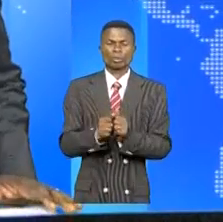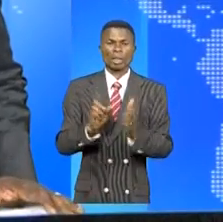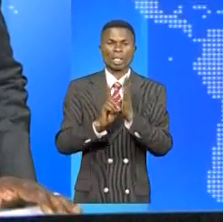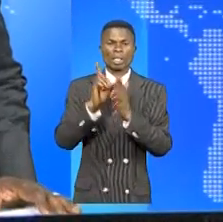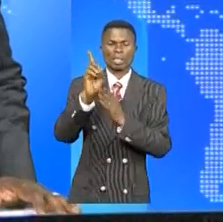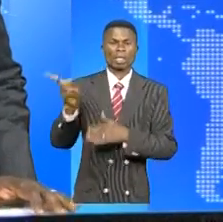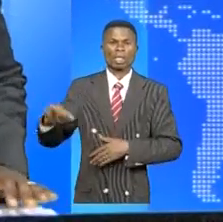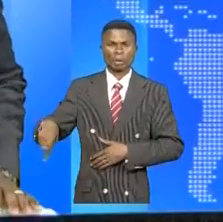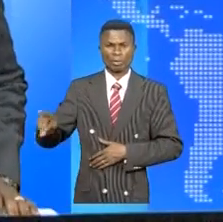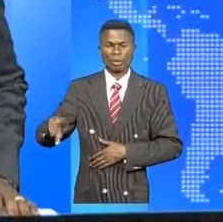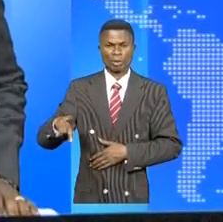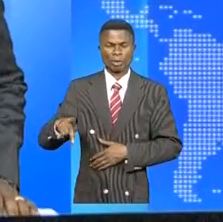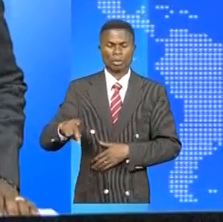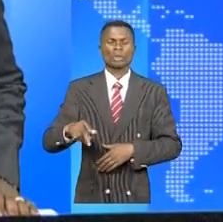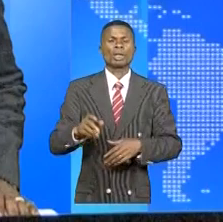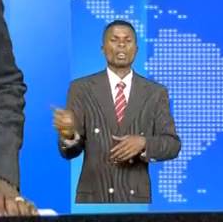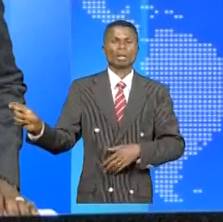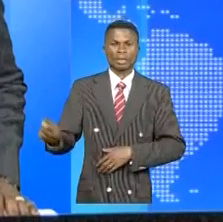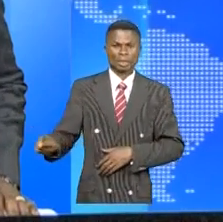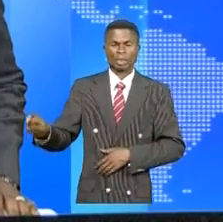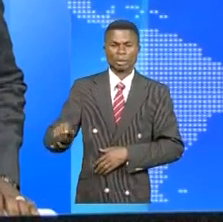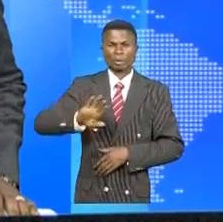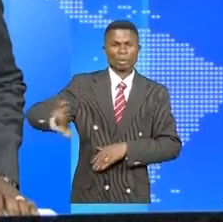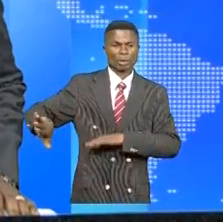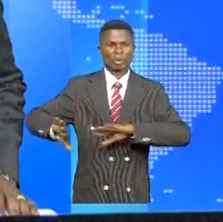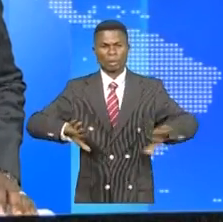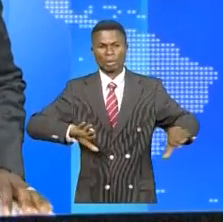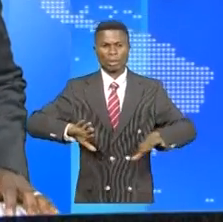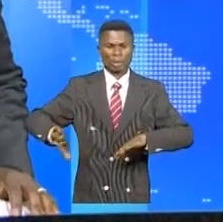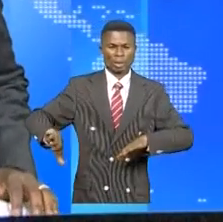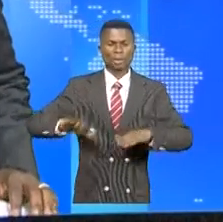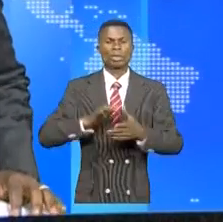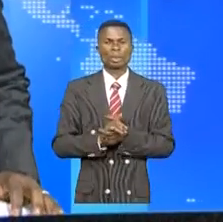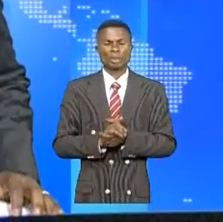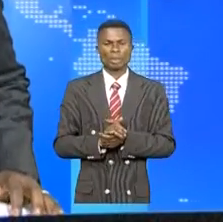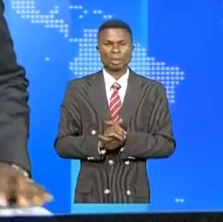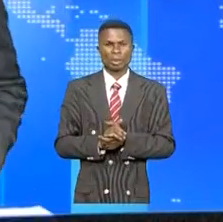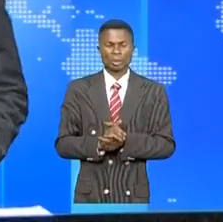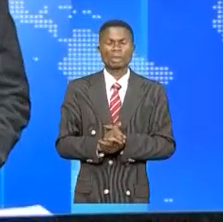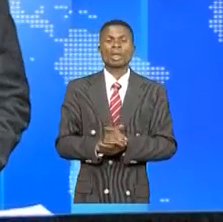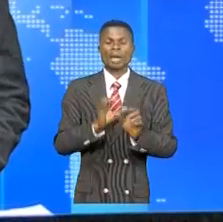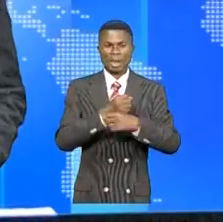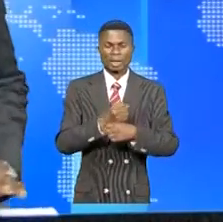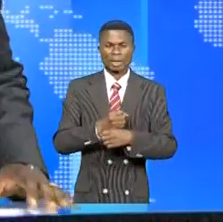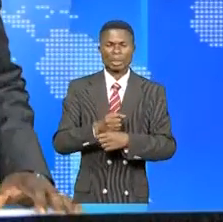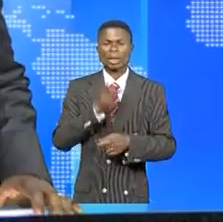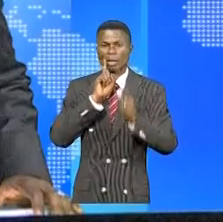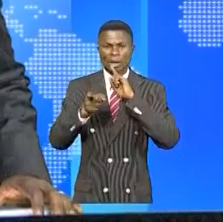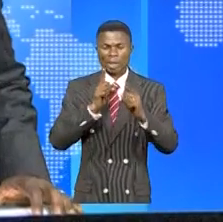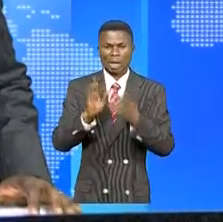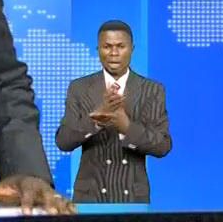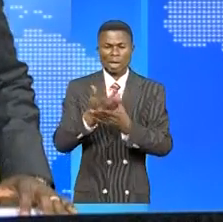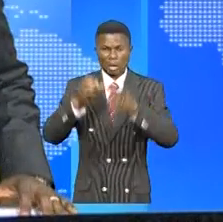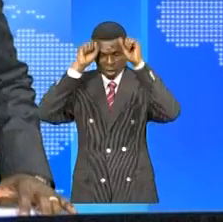développement des provinces et des entités territoriales décentralisées ont cristallisé les échanges entre le président du Sénat